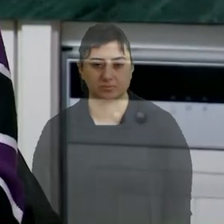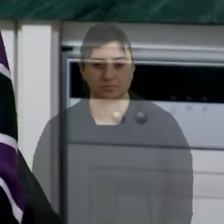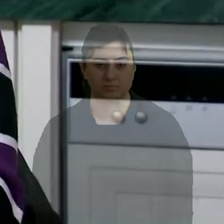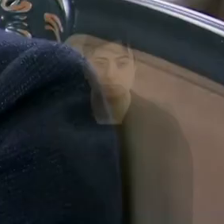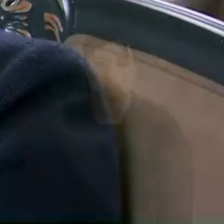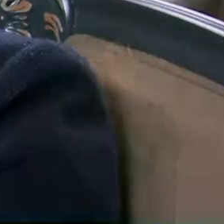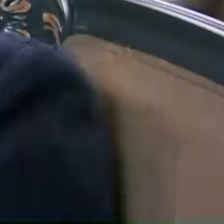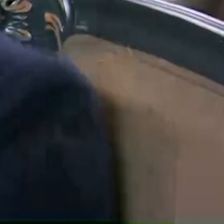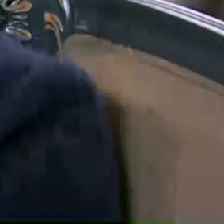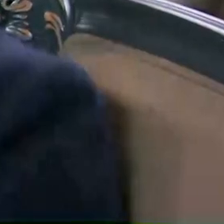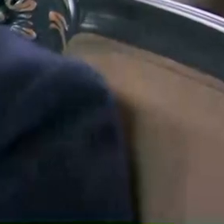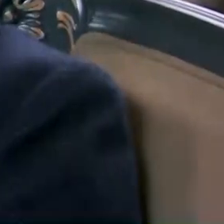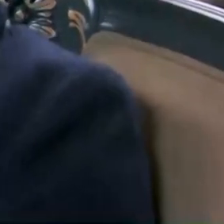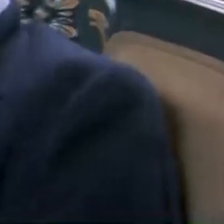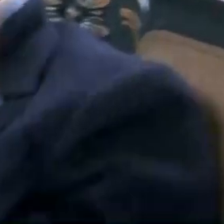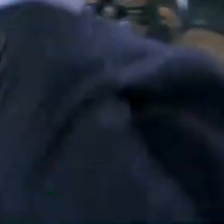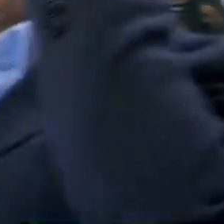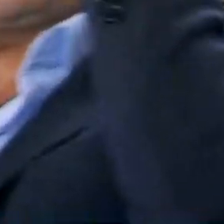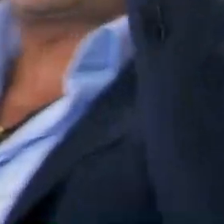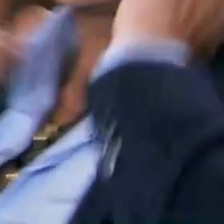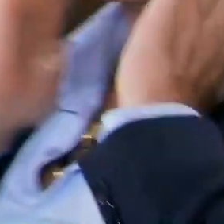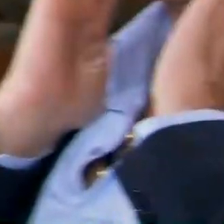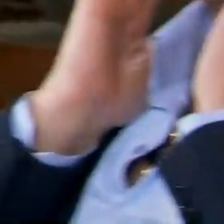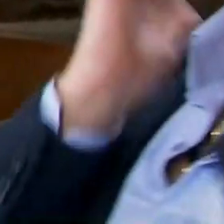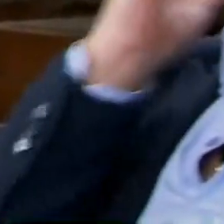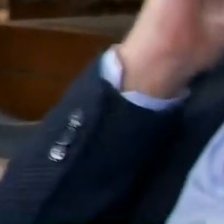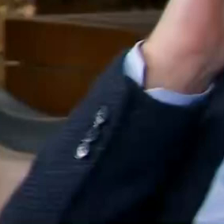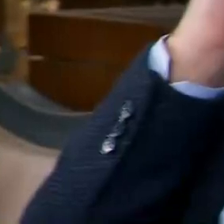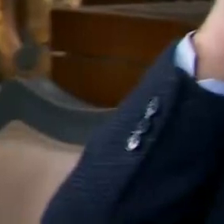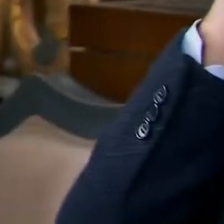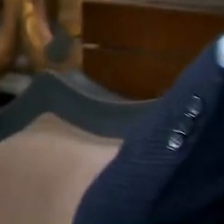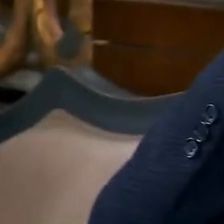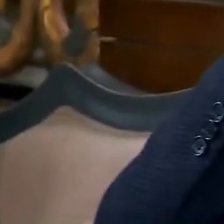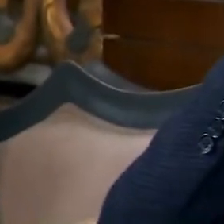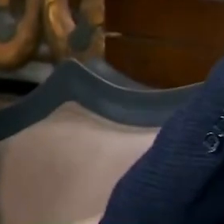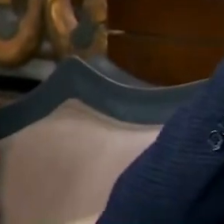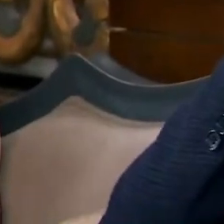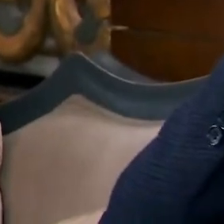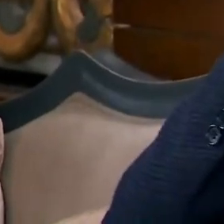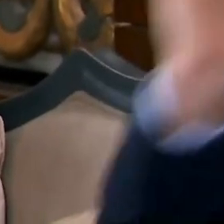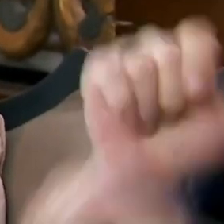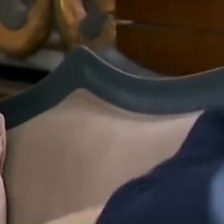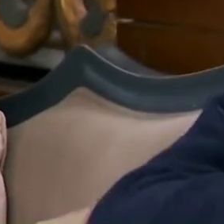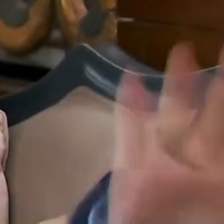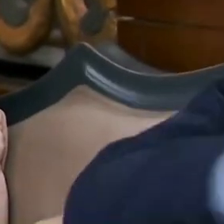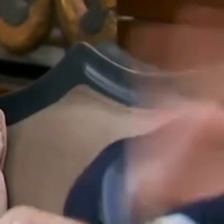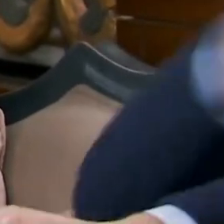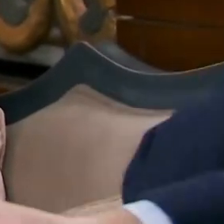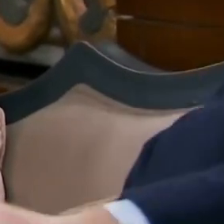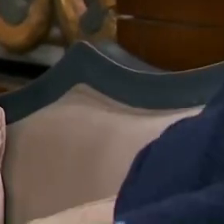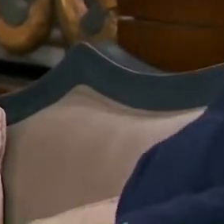olabilir? Zarptan havalı havalı saç savurma hareketi. Rüyam kasıntı bir halde yanında oturmuş, Sarp'ı taklit ediyor.